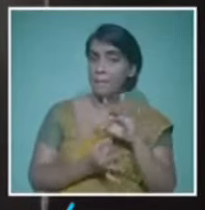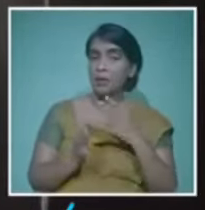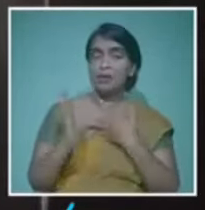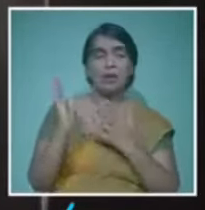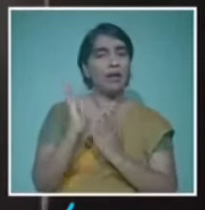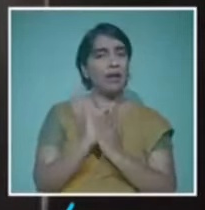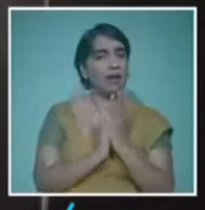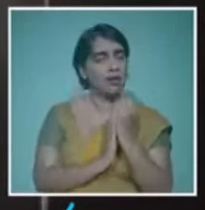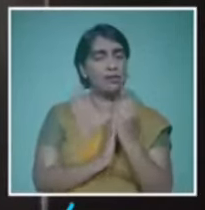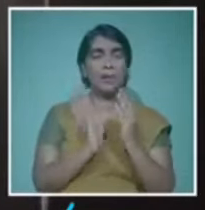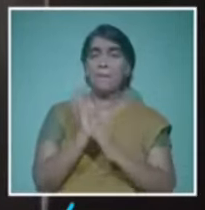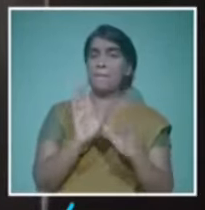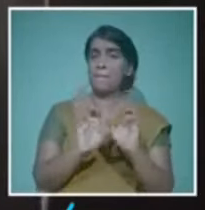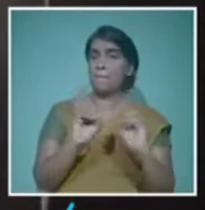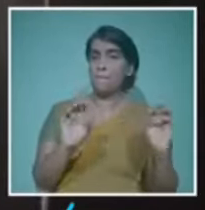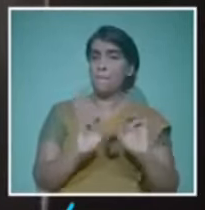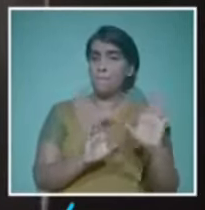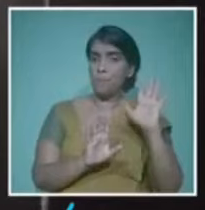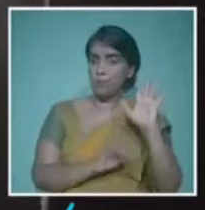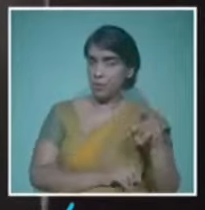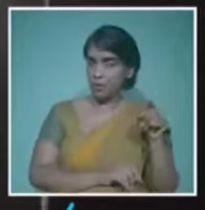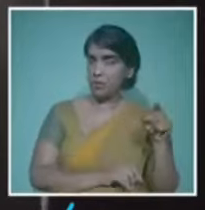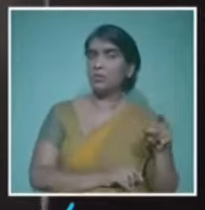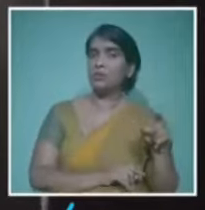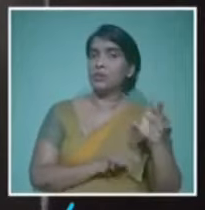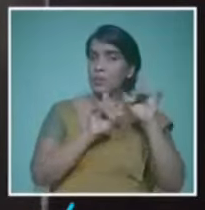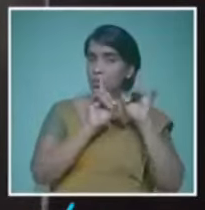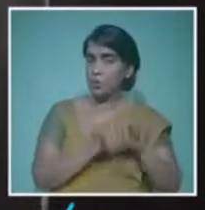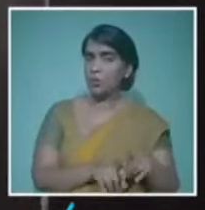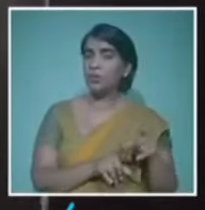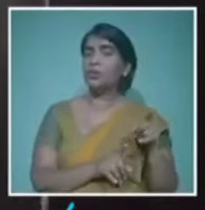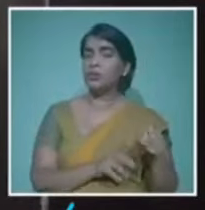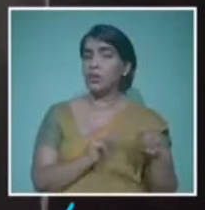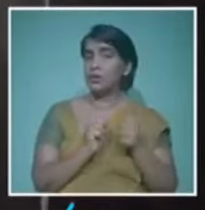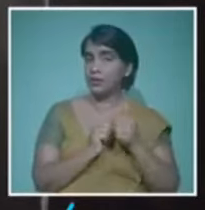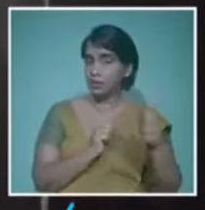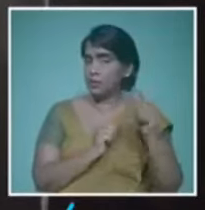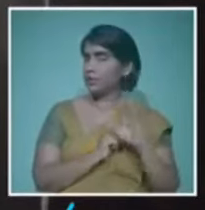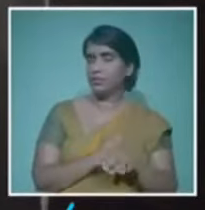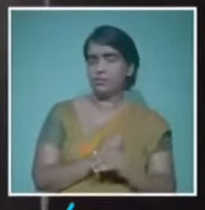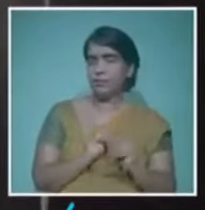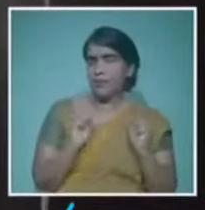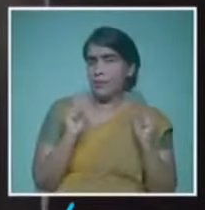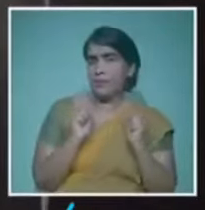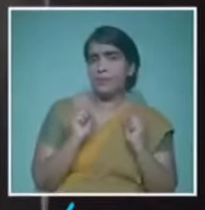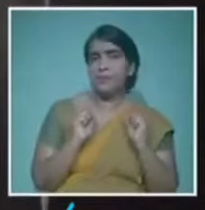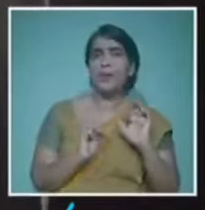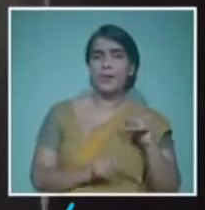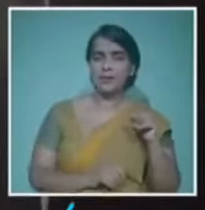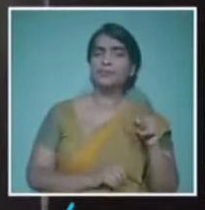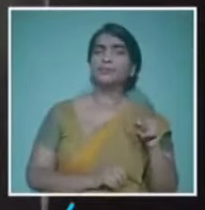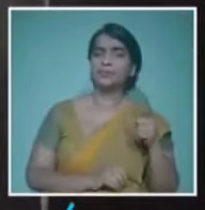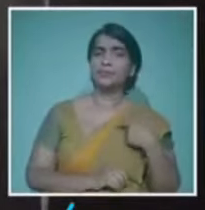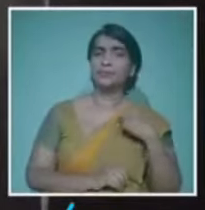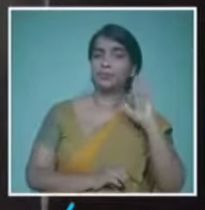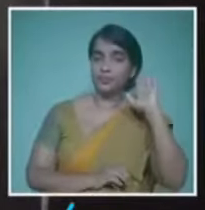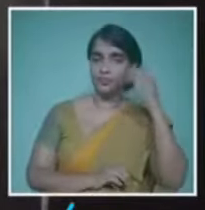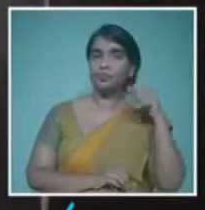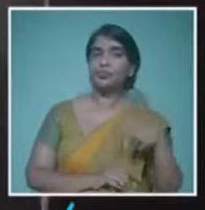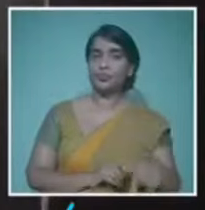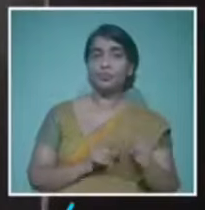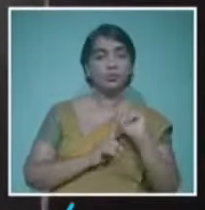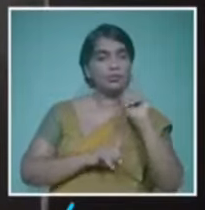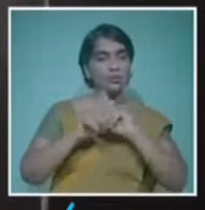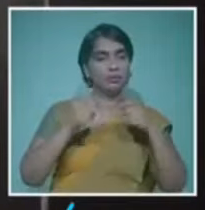අයිතීන් ජනමාධ්‍යවේදීන් හැටියට මේ විදියට කටයුතු කරන එක ඉතා භයානකයි කියන එක විශේෂයෙන්ම මේ